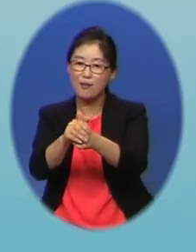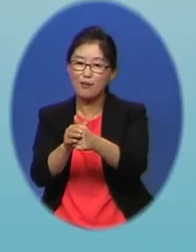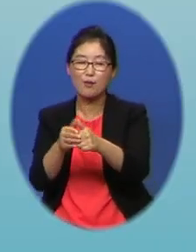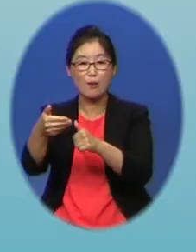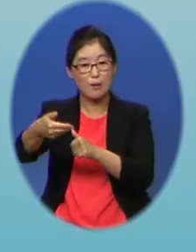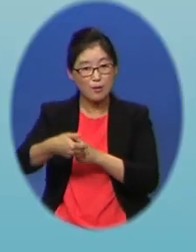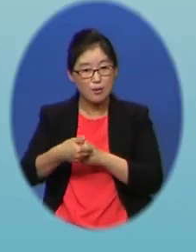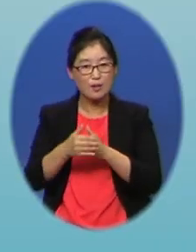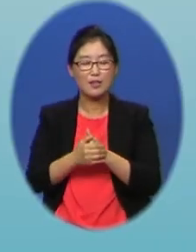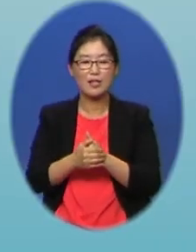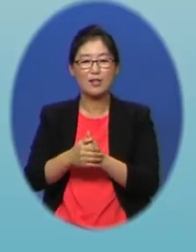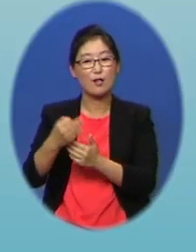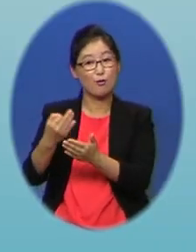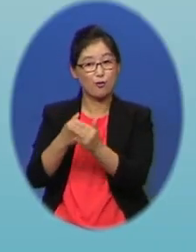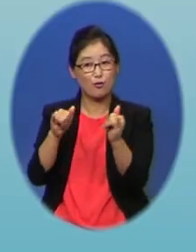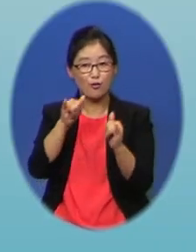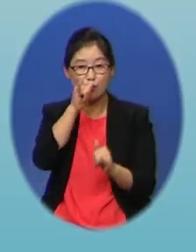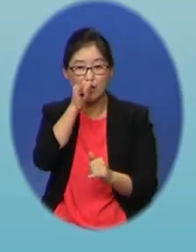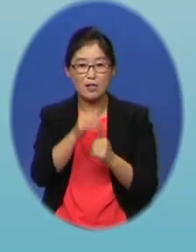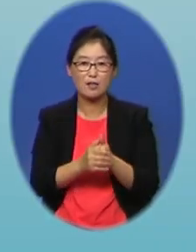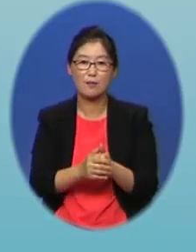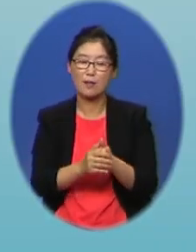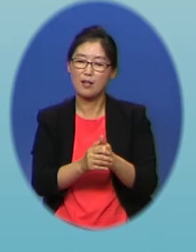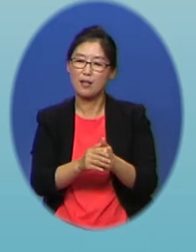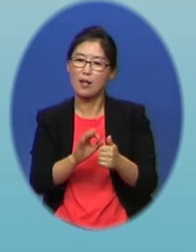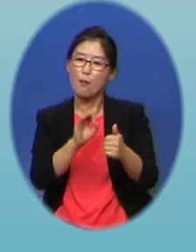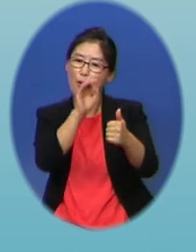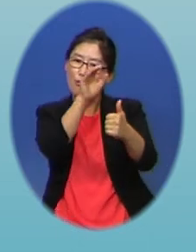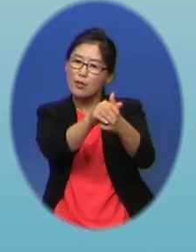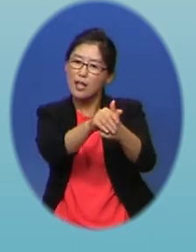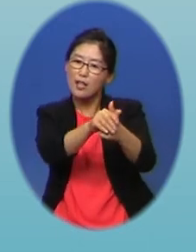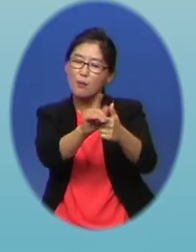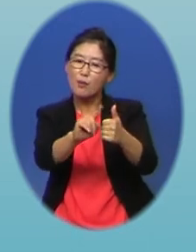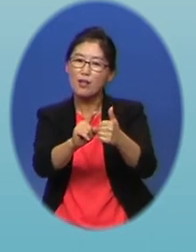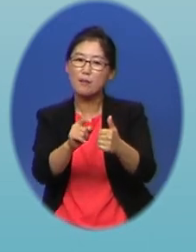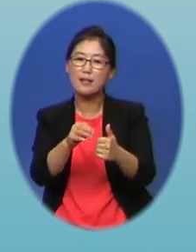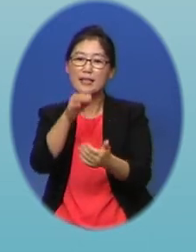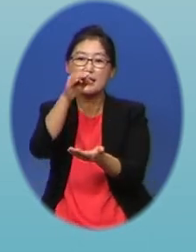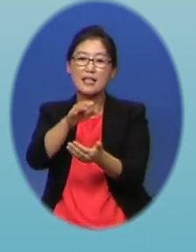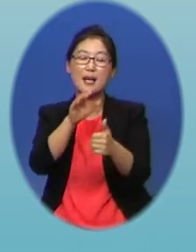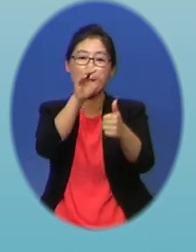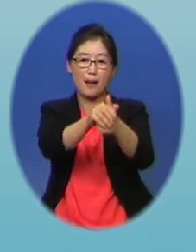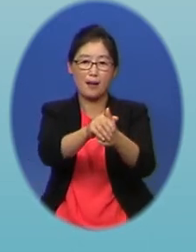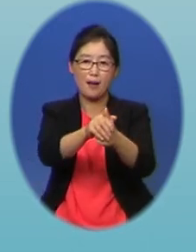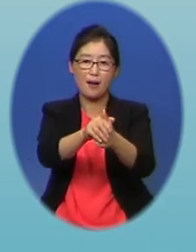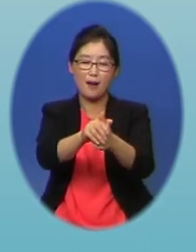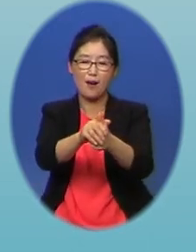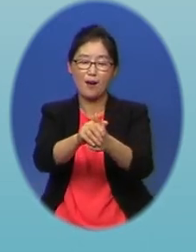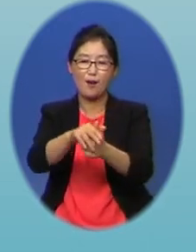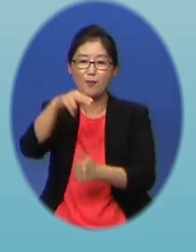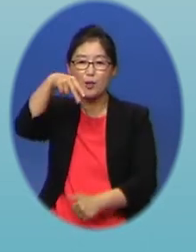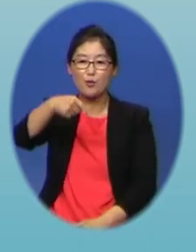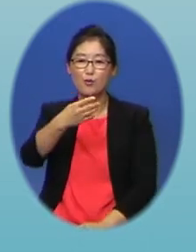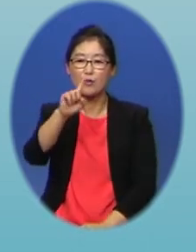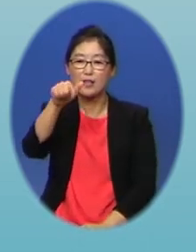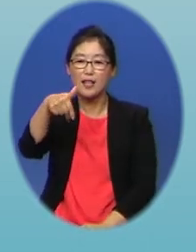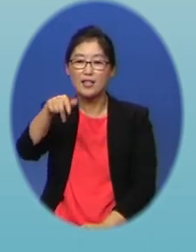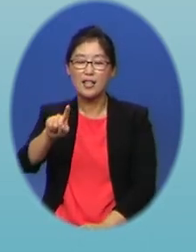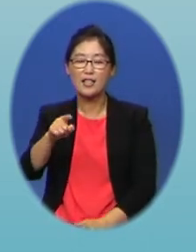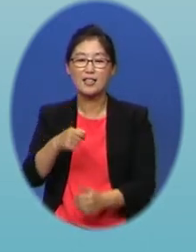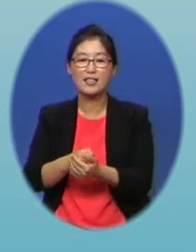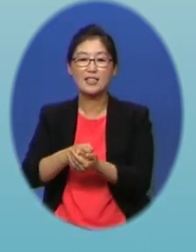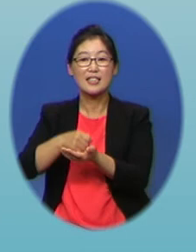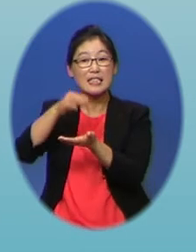등장합니다. 위탁자는 재산을 맡기는 사람이고요. 수탁자는 그 재산을 맡아서 관리해주는 사람입니다.